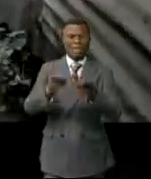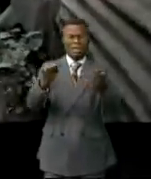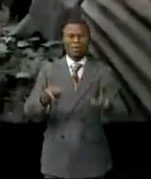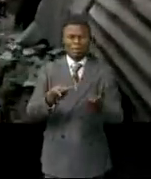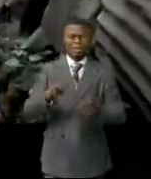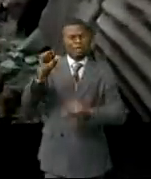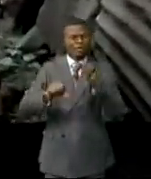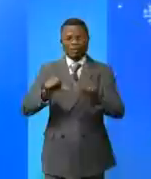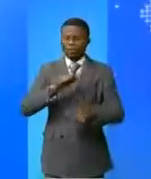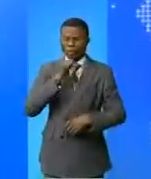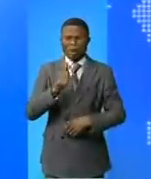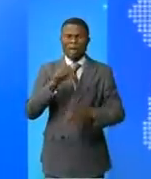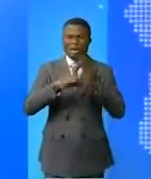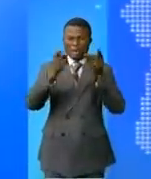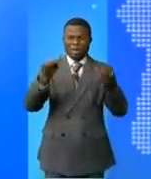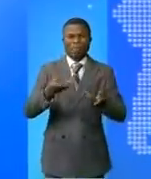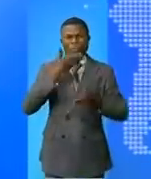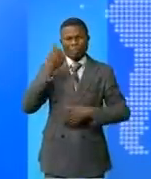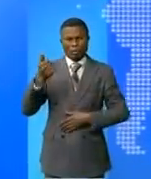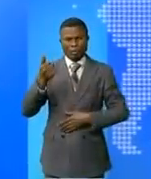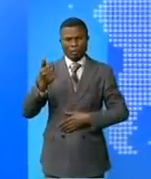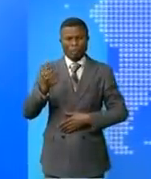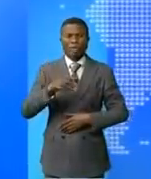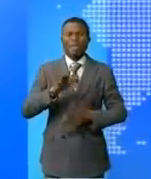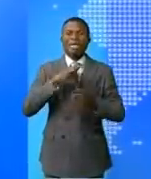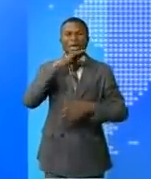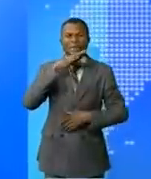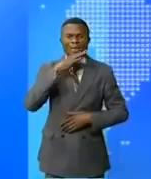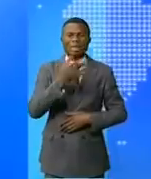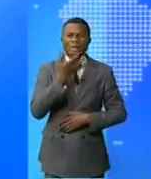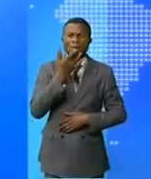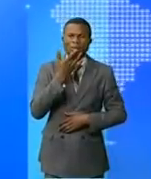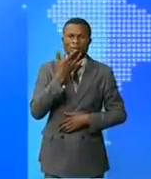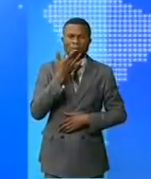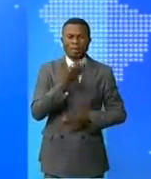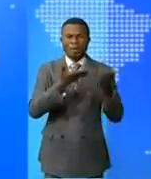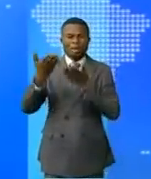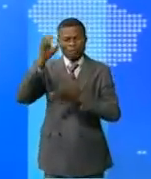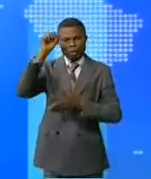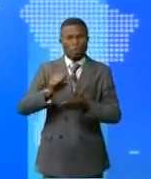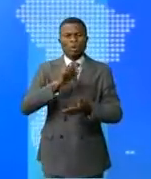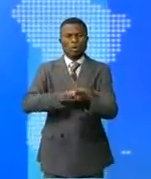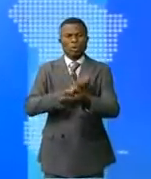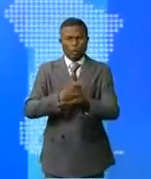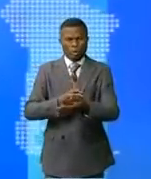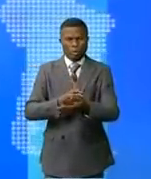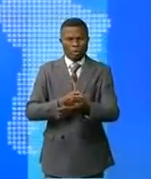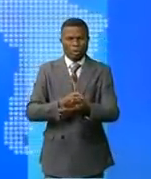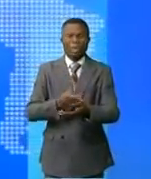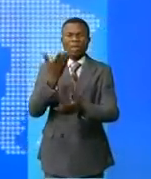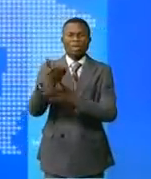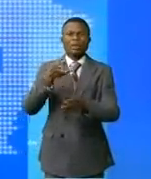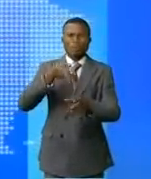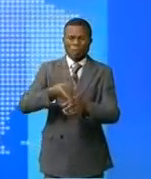plus agréables. Les déchets plastiques recyclés au sud Kivu produisent déjà du carburant et